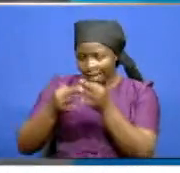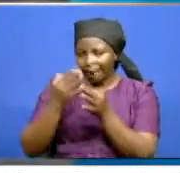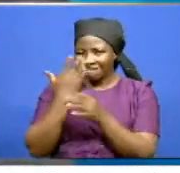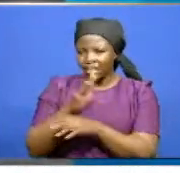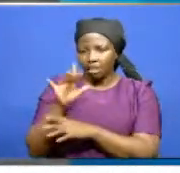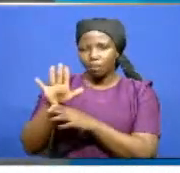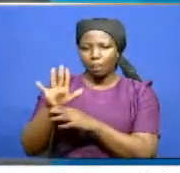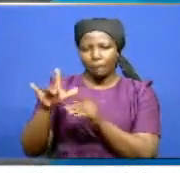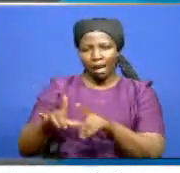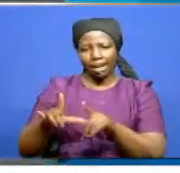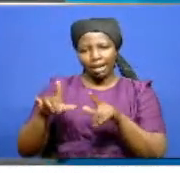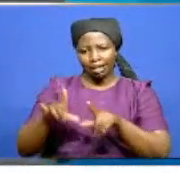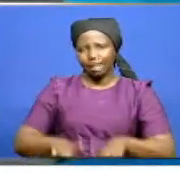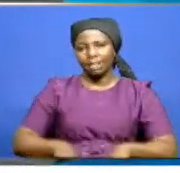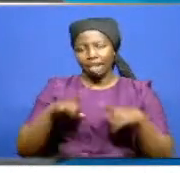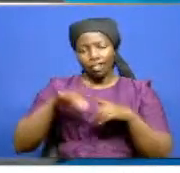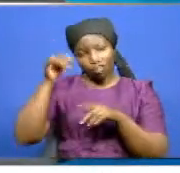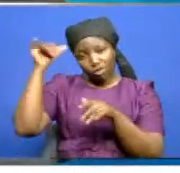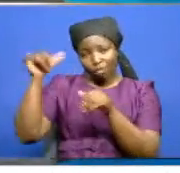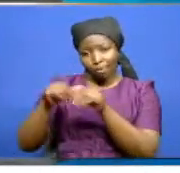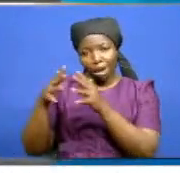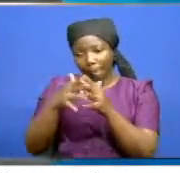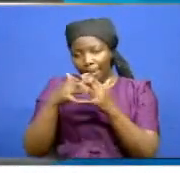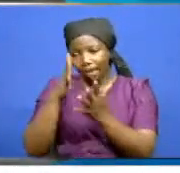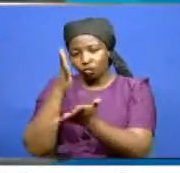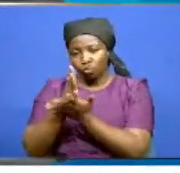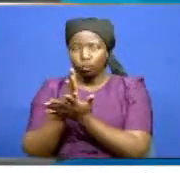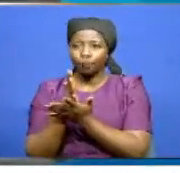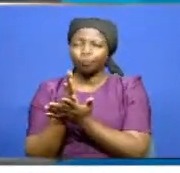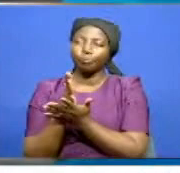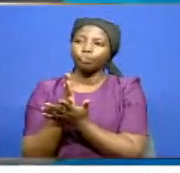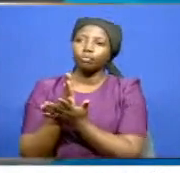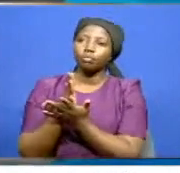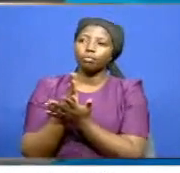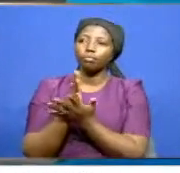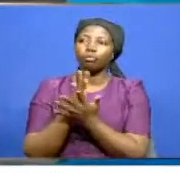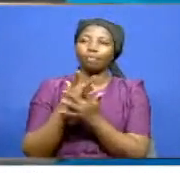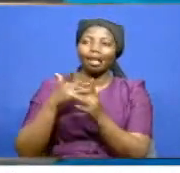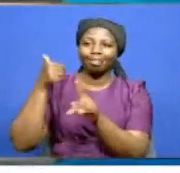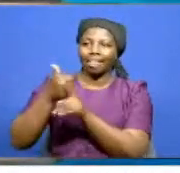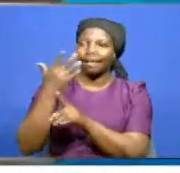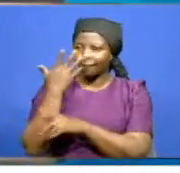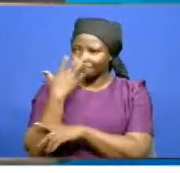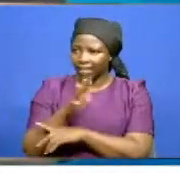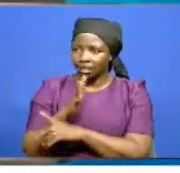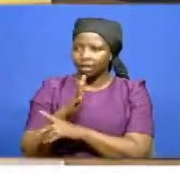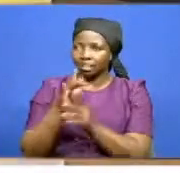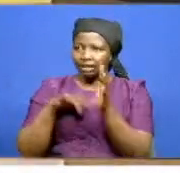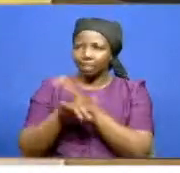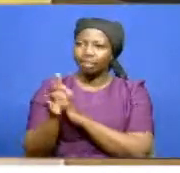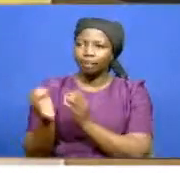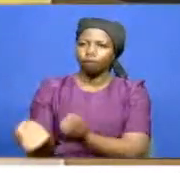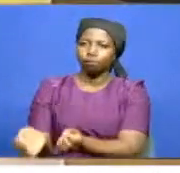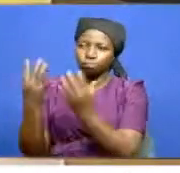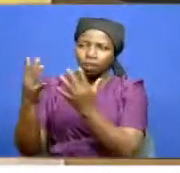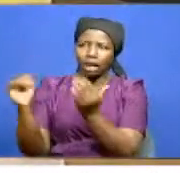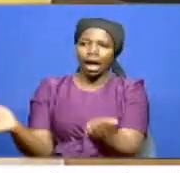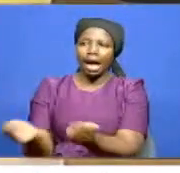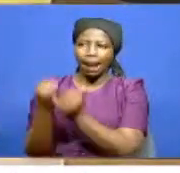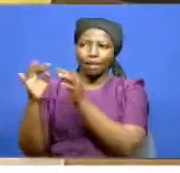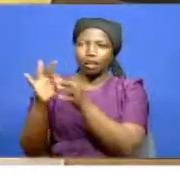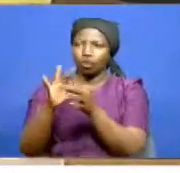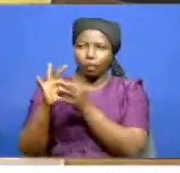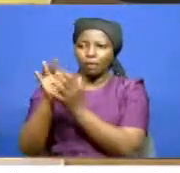nakumbuka Amerika waligongwa hapa katika nchi yetu, ile bomu ilifanywa katika kike cooperative bank pale.